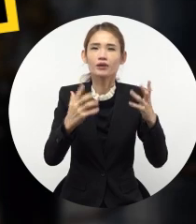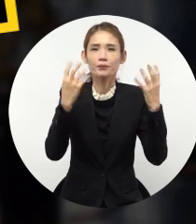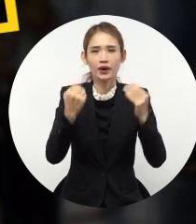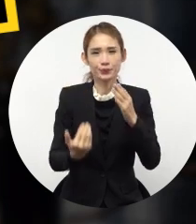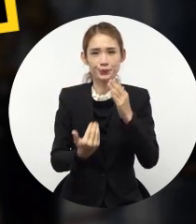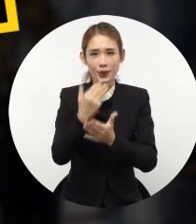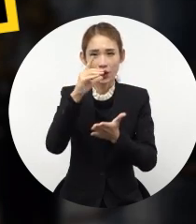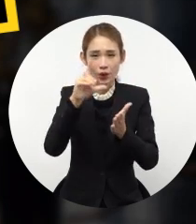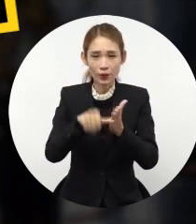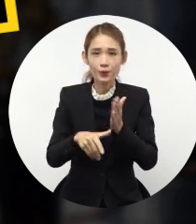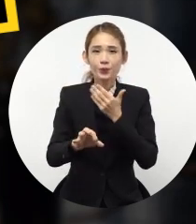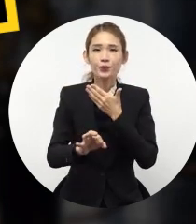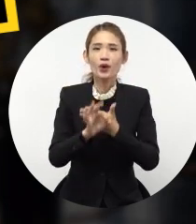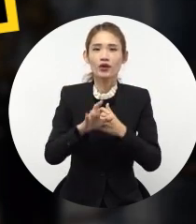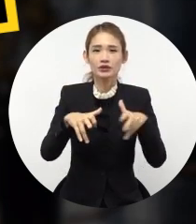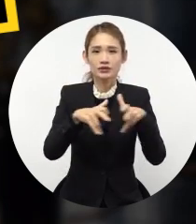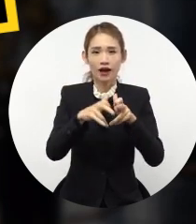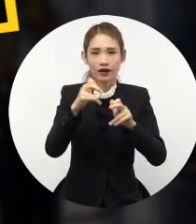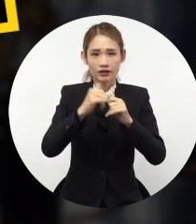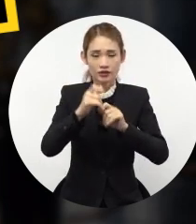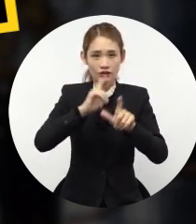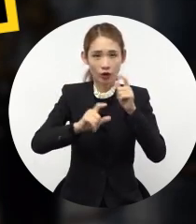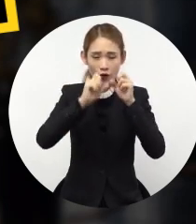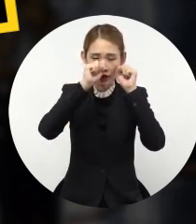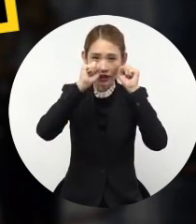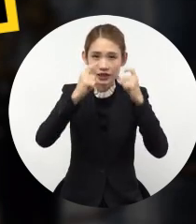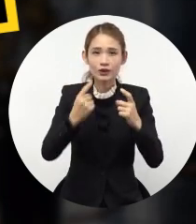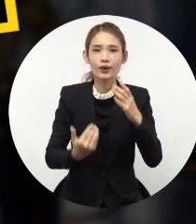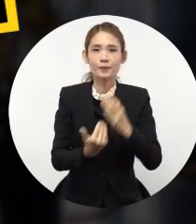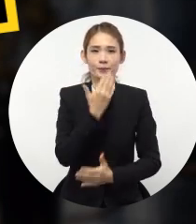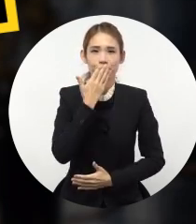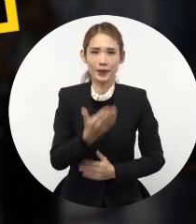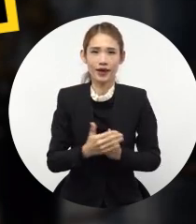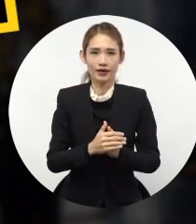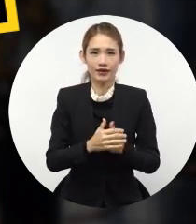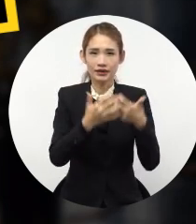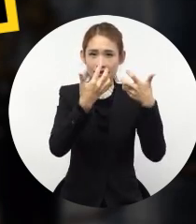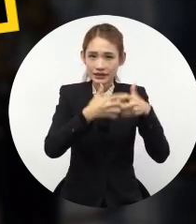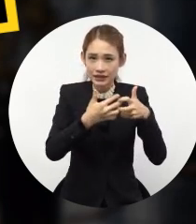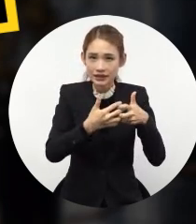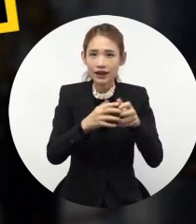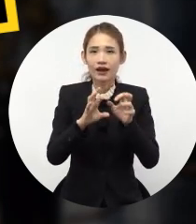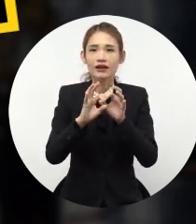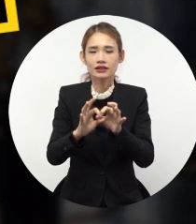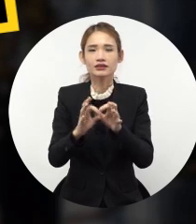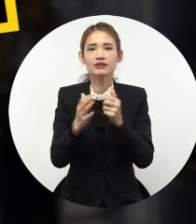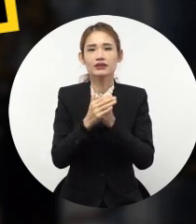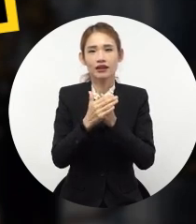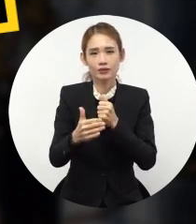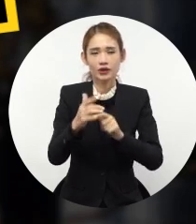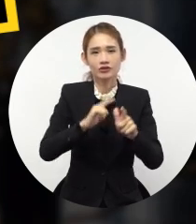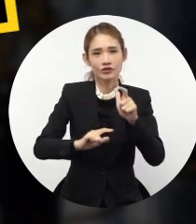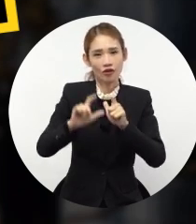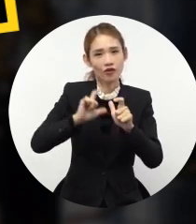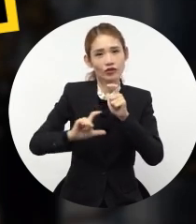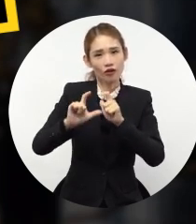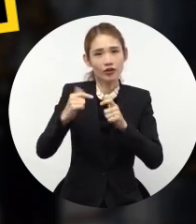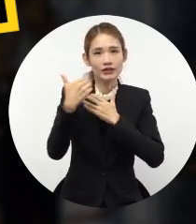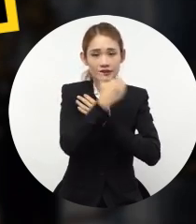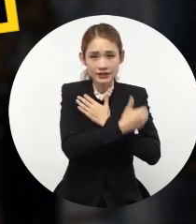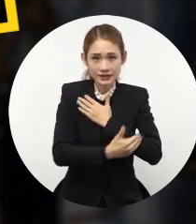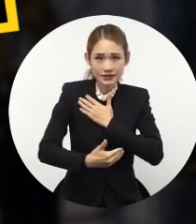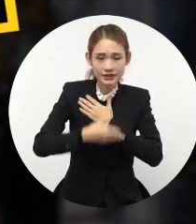네, 장애인들에게는 또 다른 기회가 됩니다. 네, 이런 기계들로 인해서 점점 더 네,